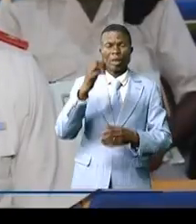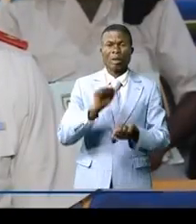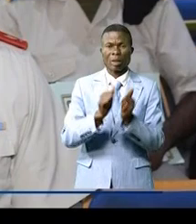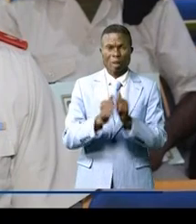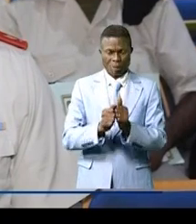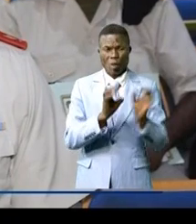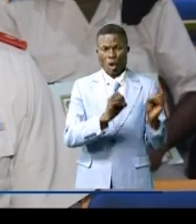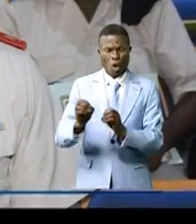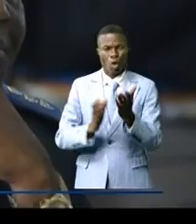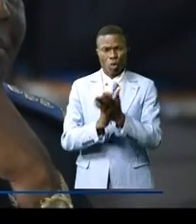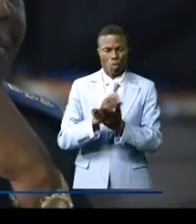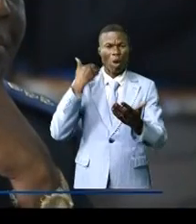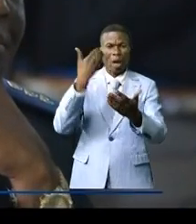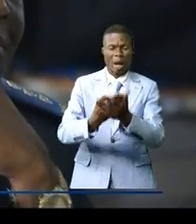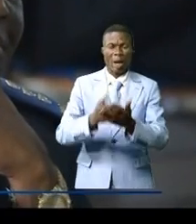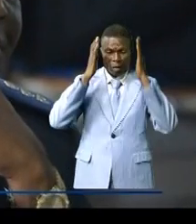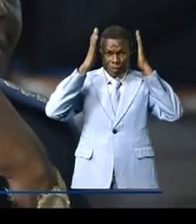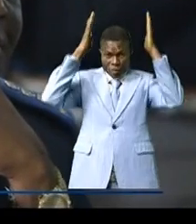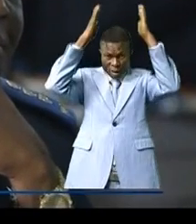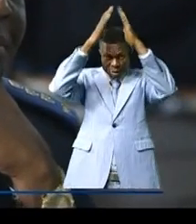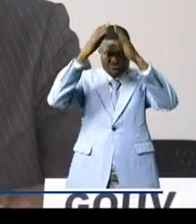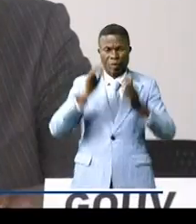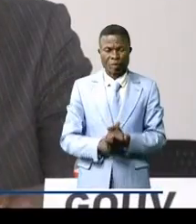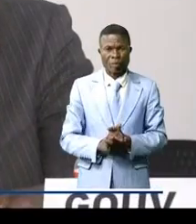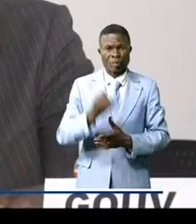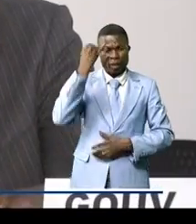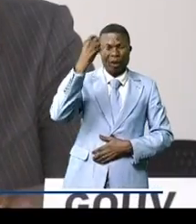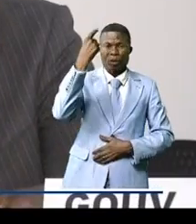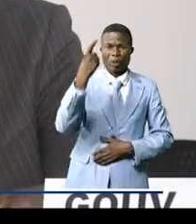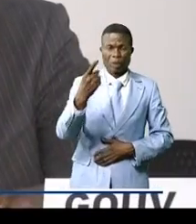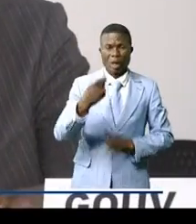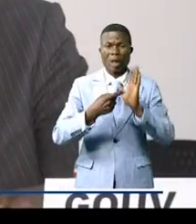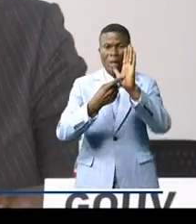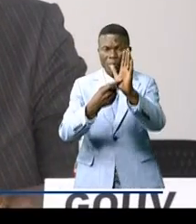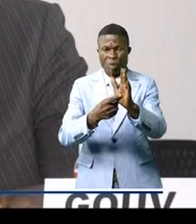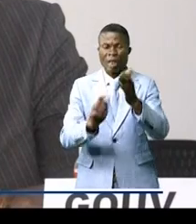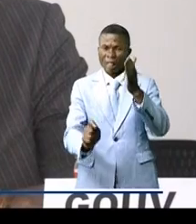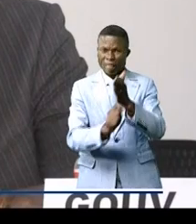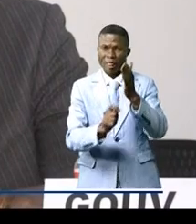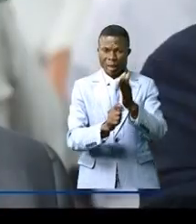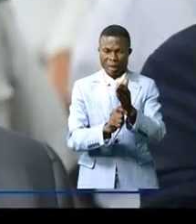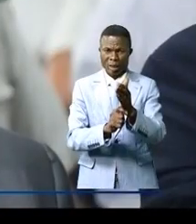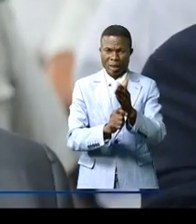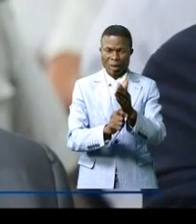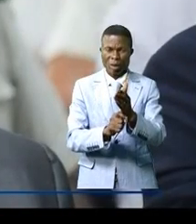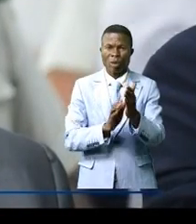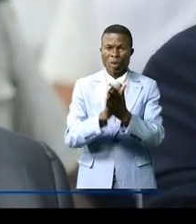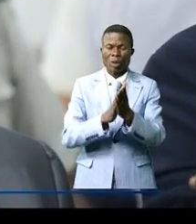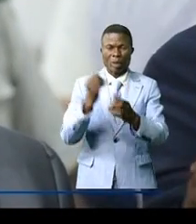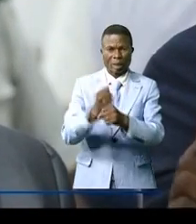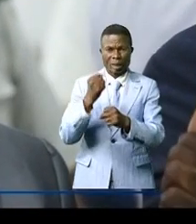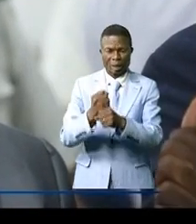cet événement événementiel. Ils ont tous, comme un seul homme, présenté les stratégies montées par leurs